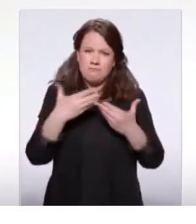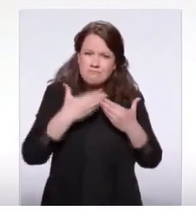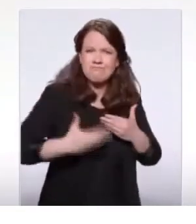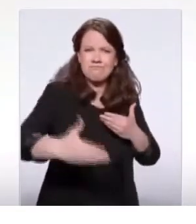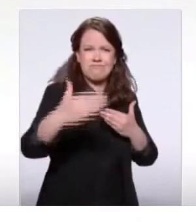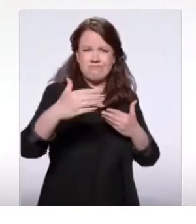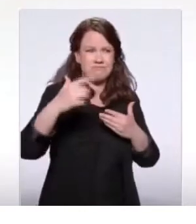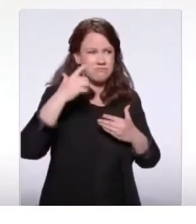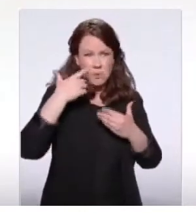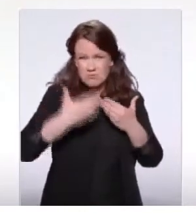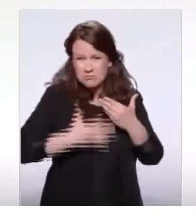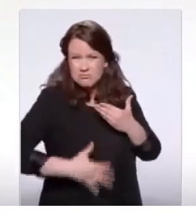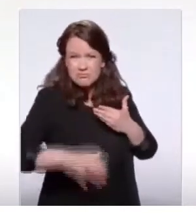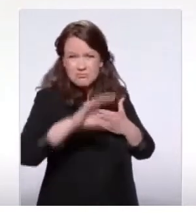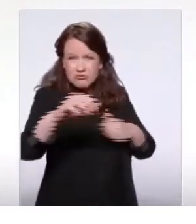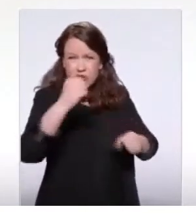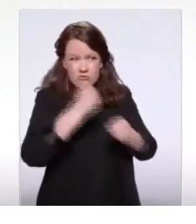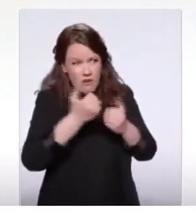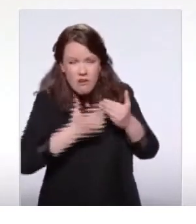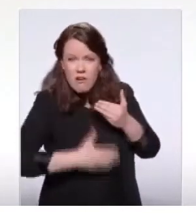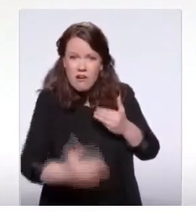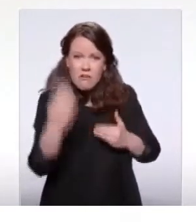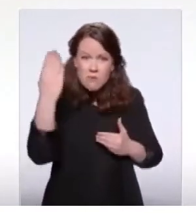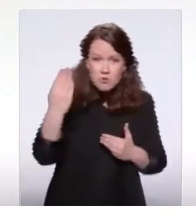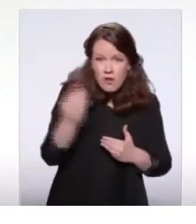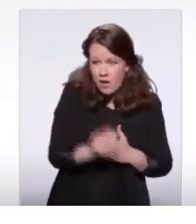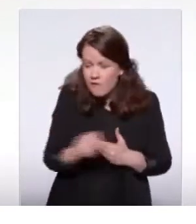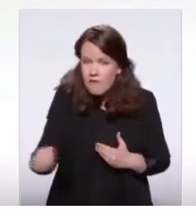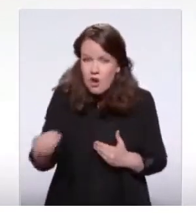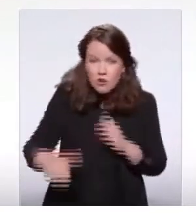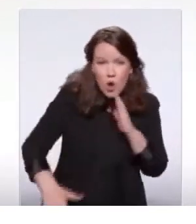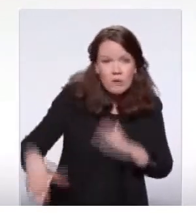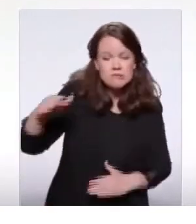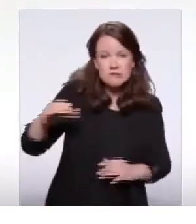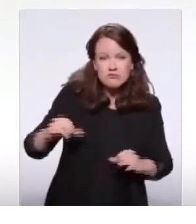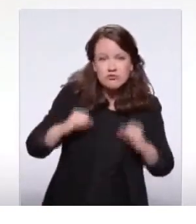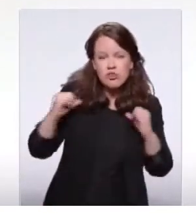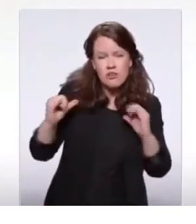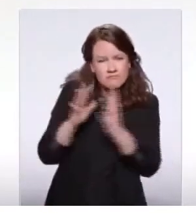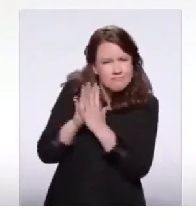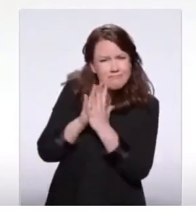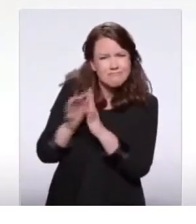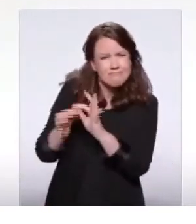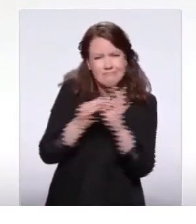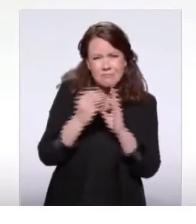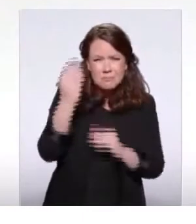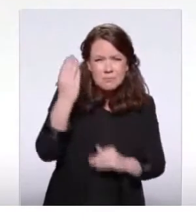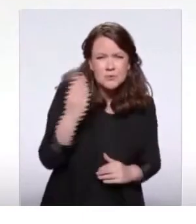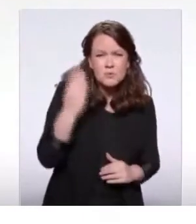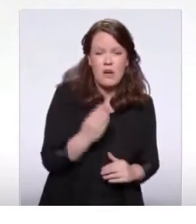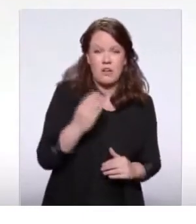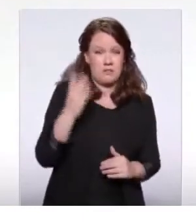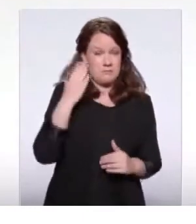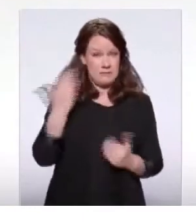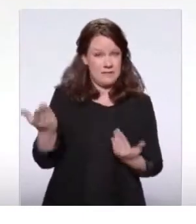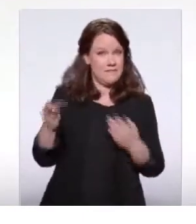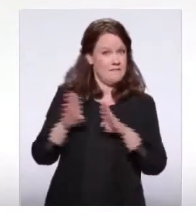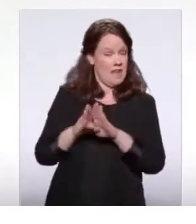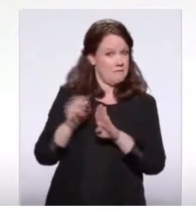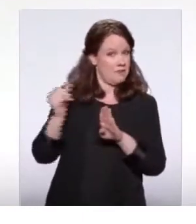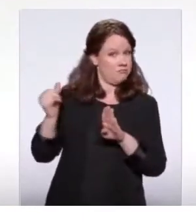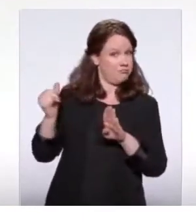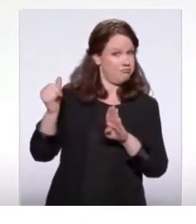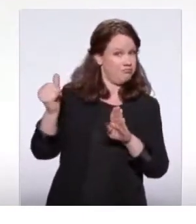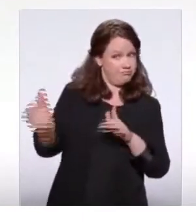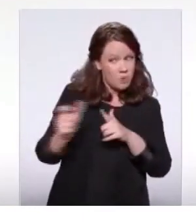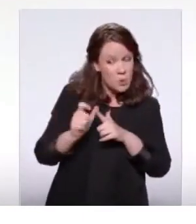nos enfants ont besoin d'apprendre, d'être ensemble. Et nul ne sait dire les conséquences profondes et durables d'une fermeture prolongée